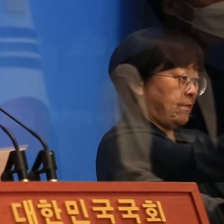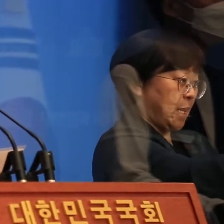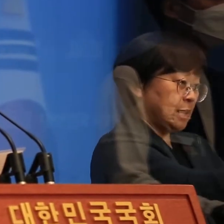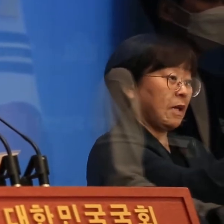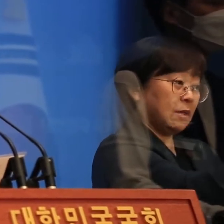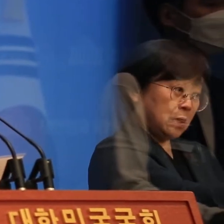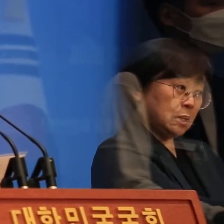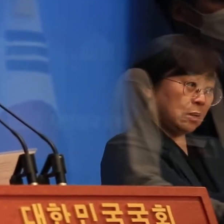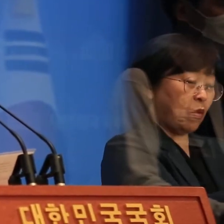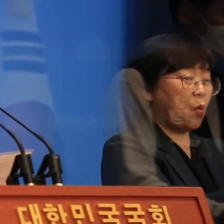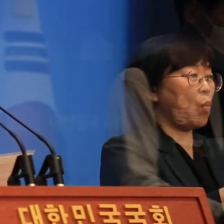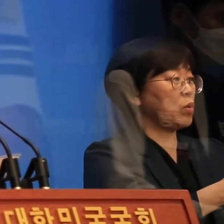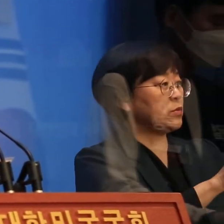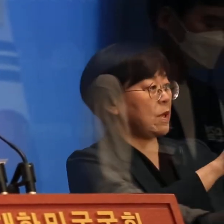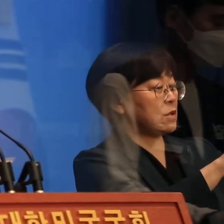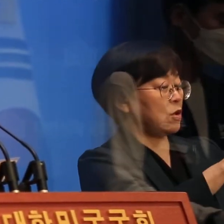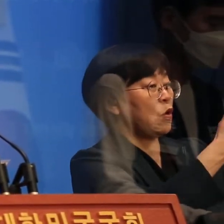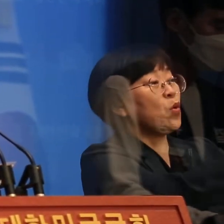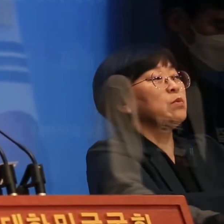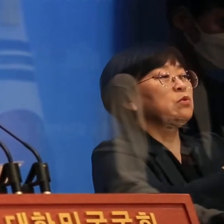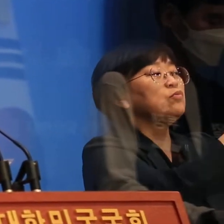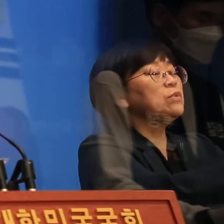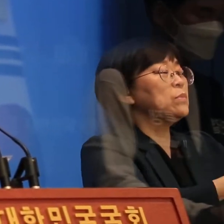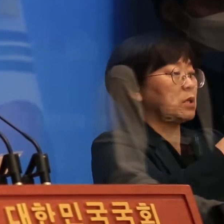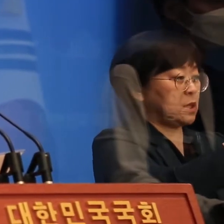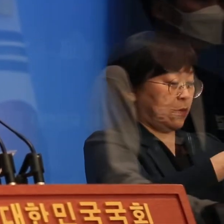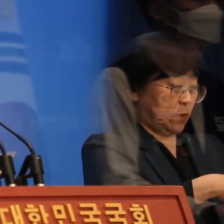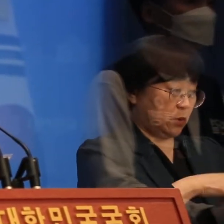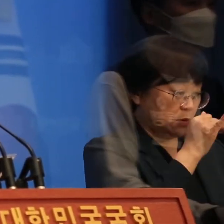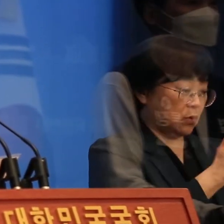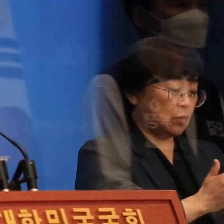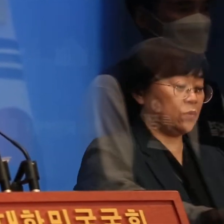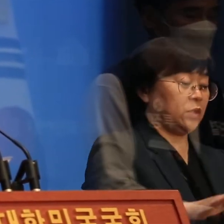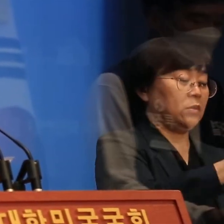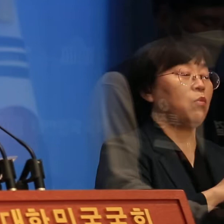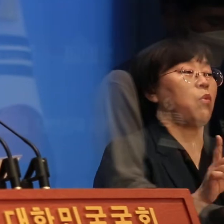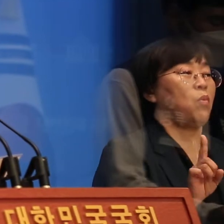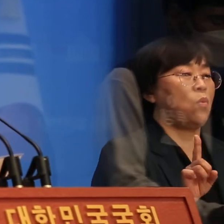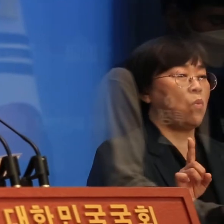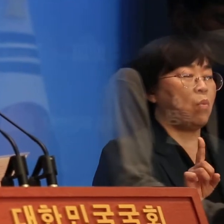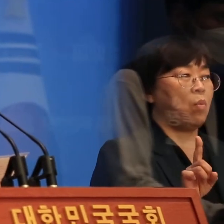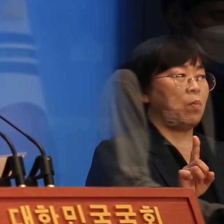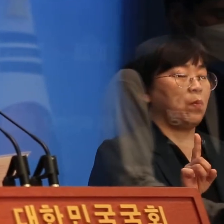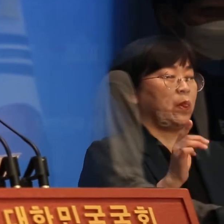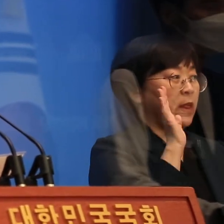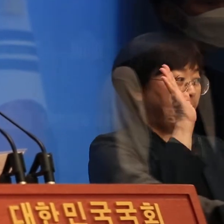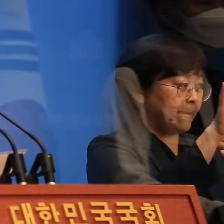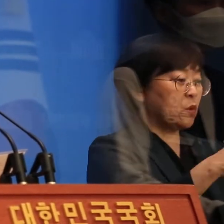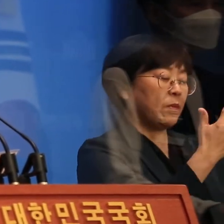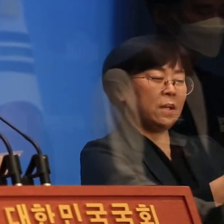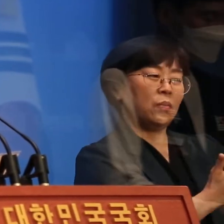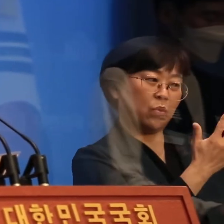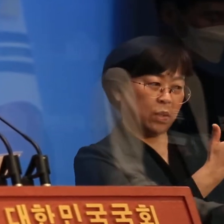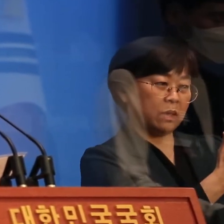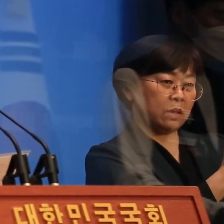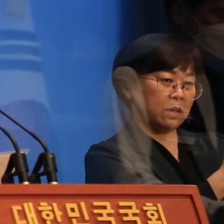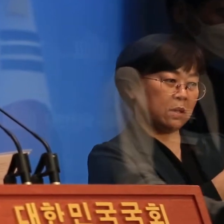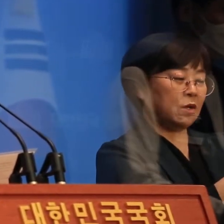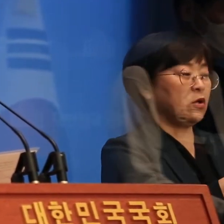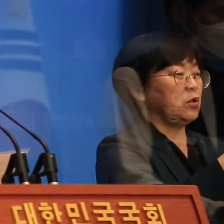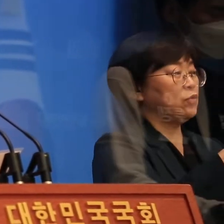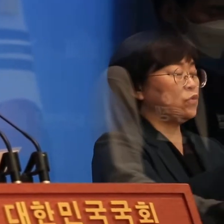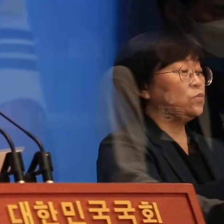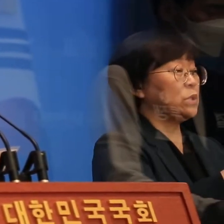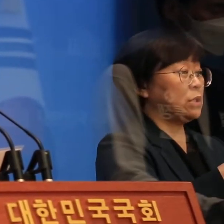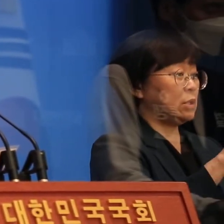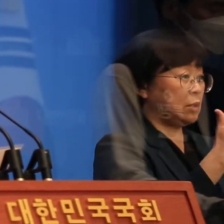폐지하는데 50에서 60년이 걸렸습니다. 우리는 어떻습니까? 앞으로 8년 동안